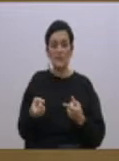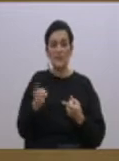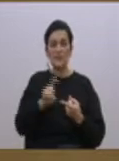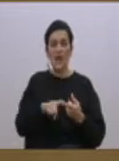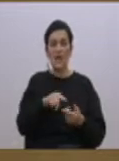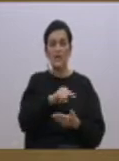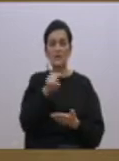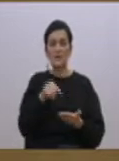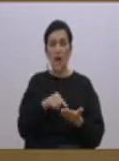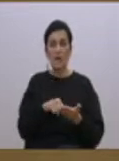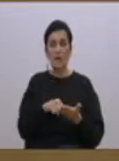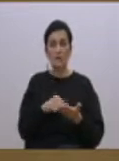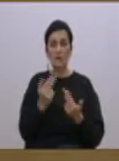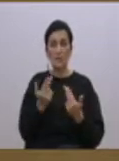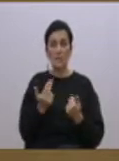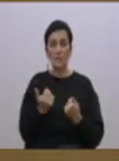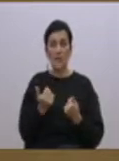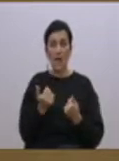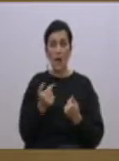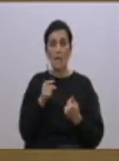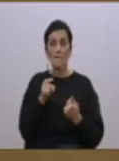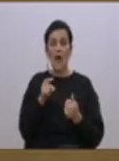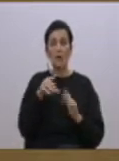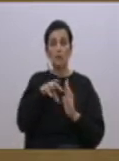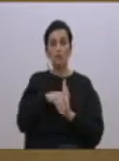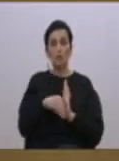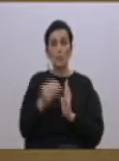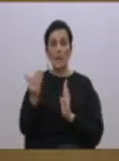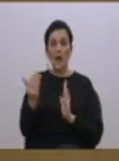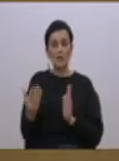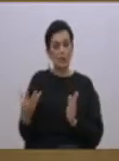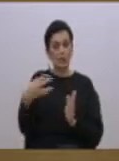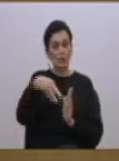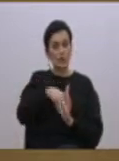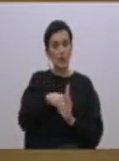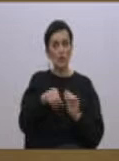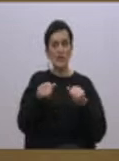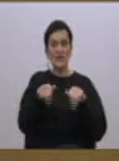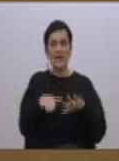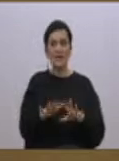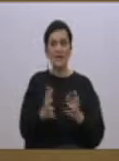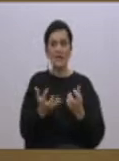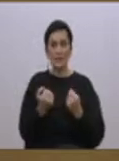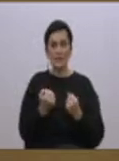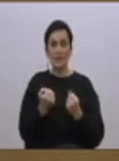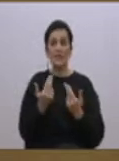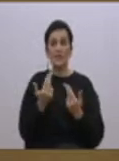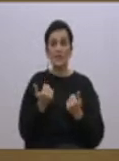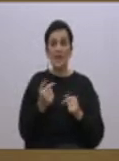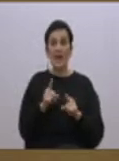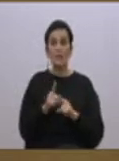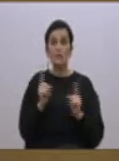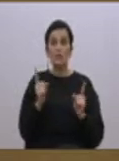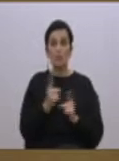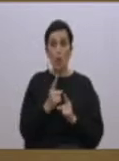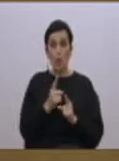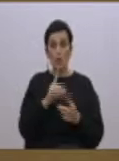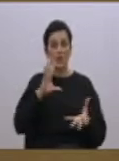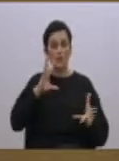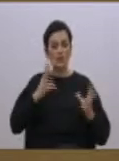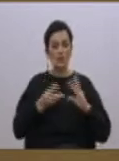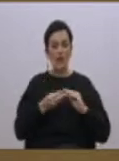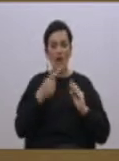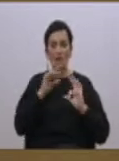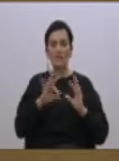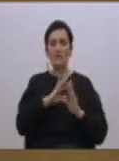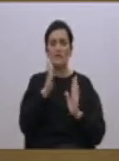hebze, Da, mat choris mati chartulobit, kada skotilebis mirebaze, ase rom moklet khomerche gvijameudit, tvkat